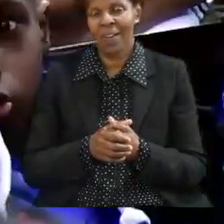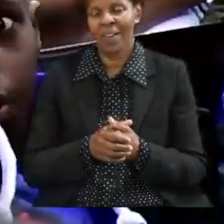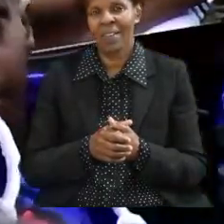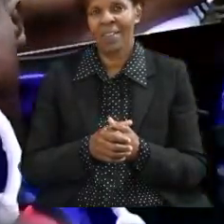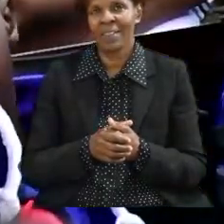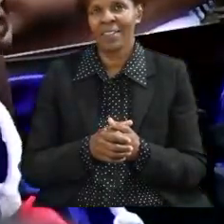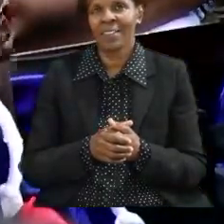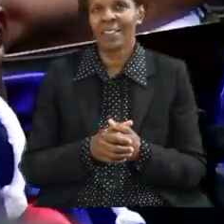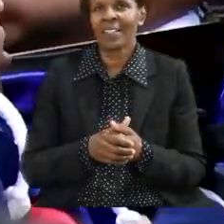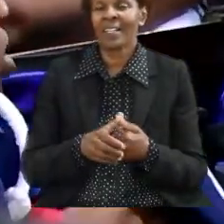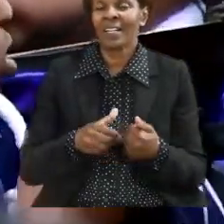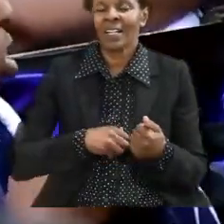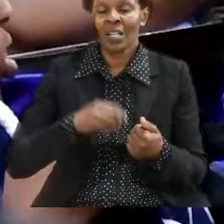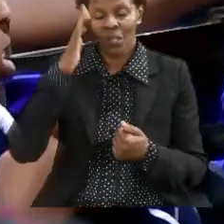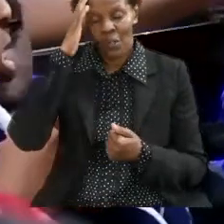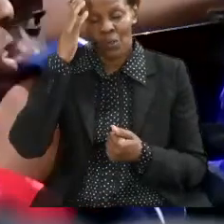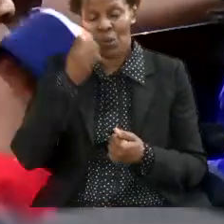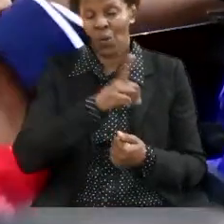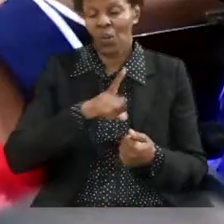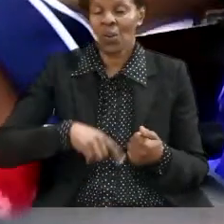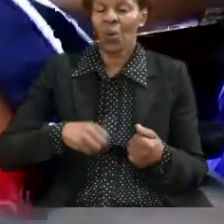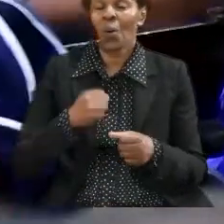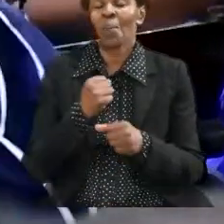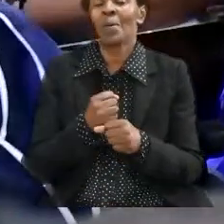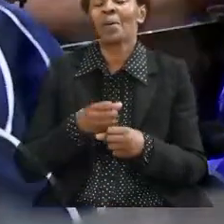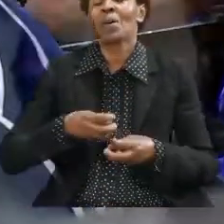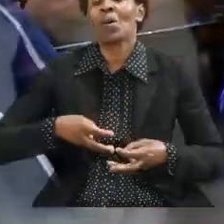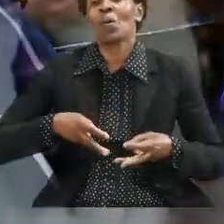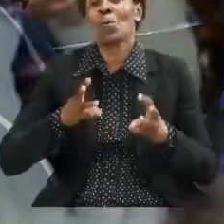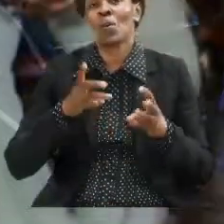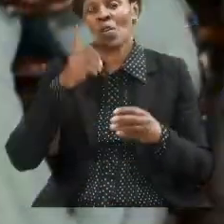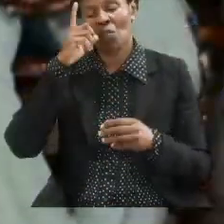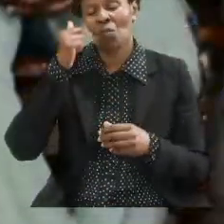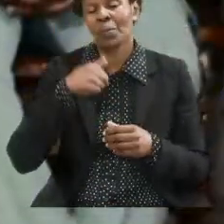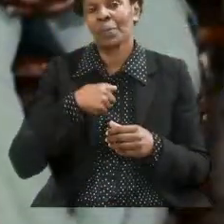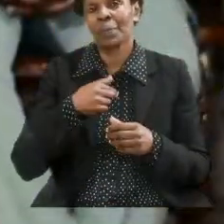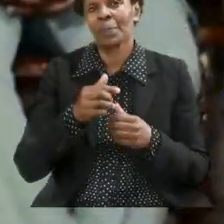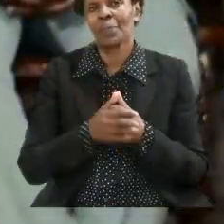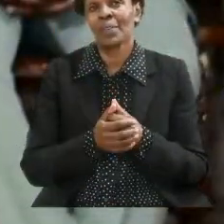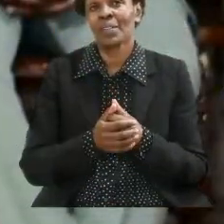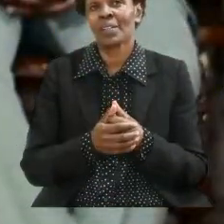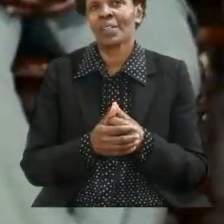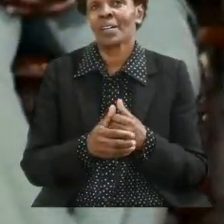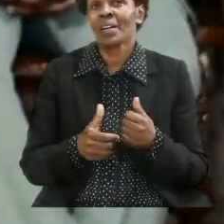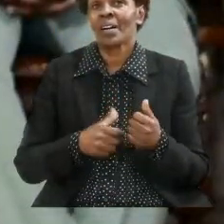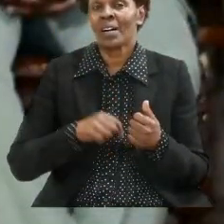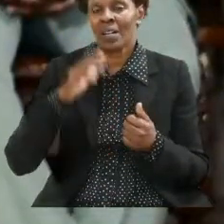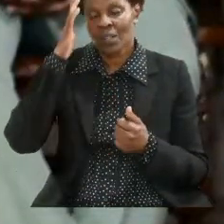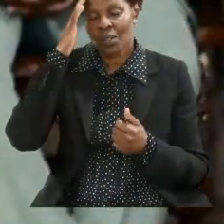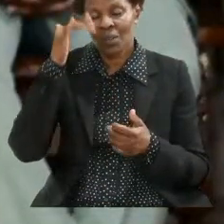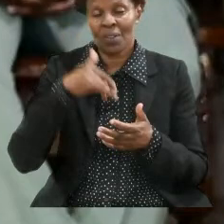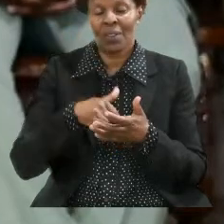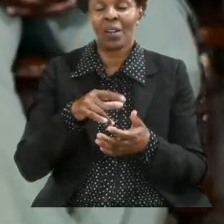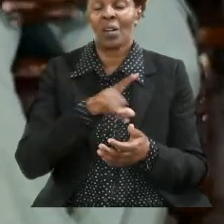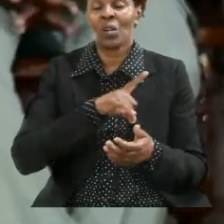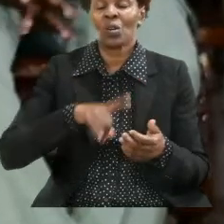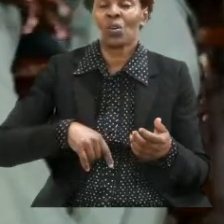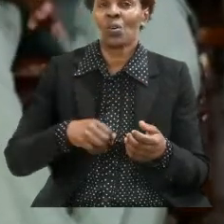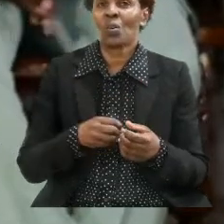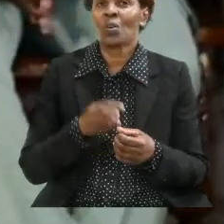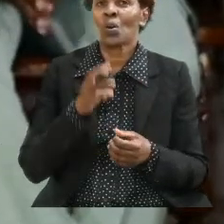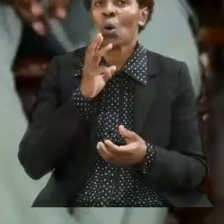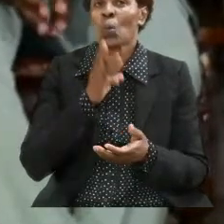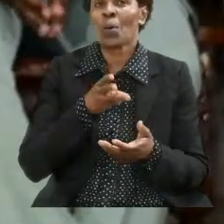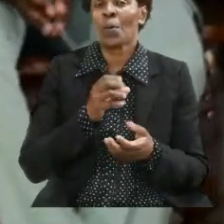I know the Lord will make a way for me. I know the Lord